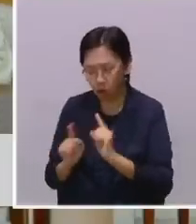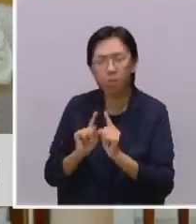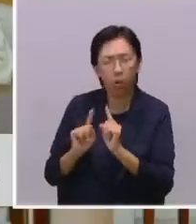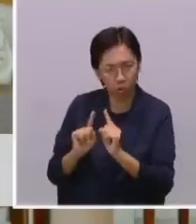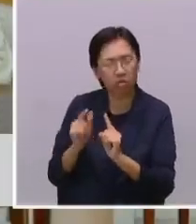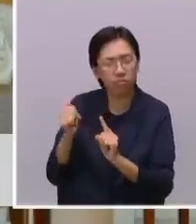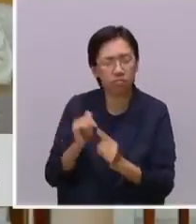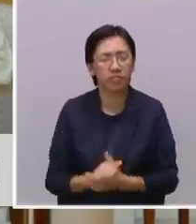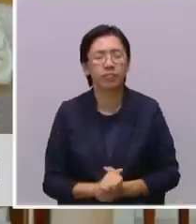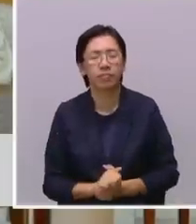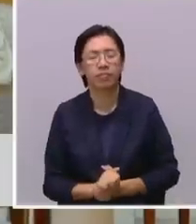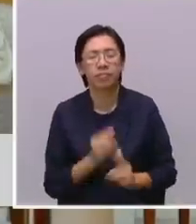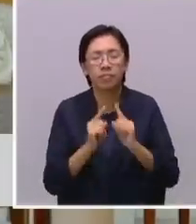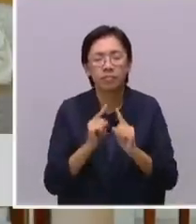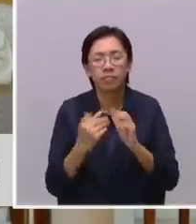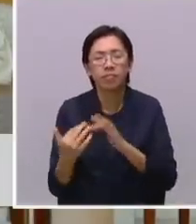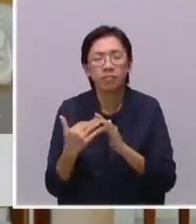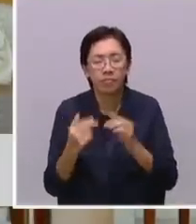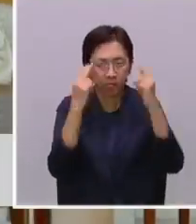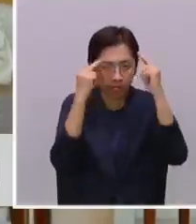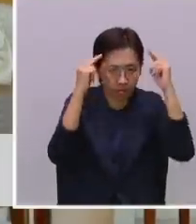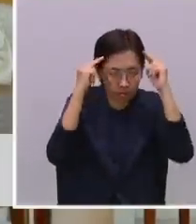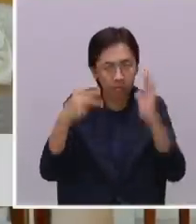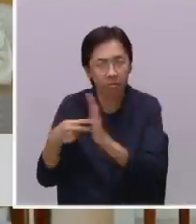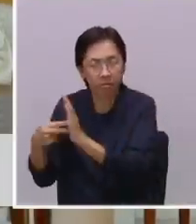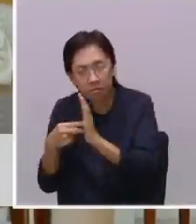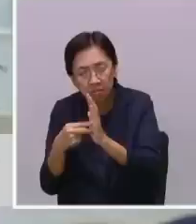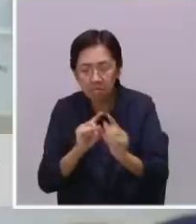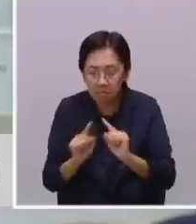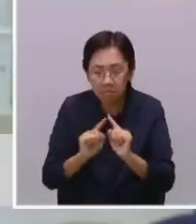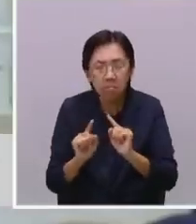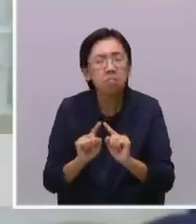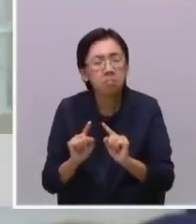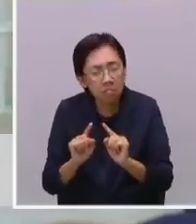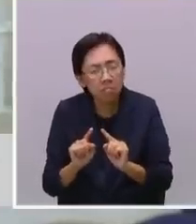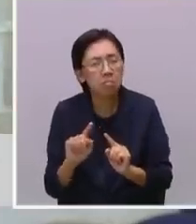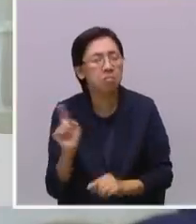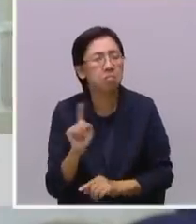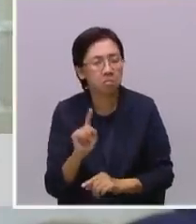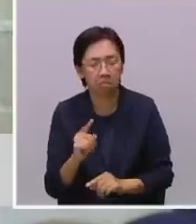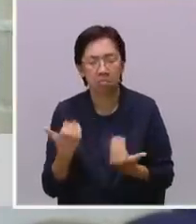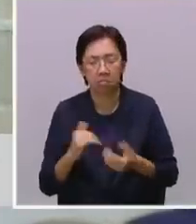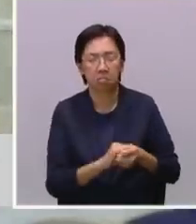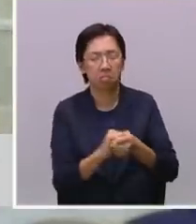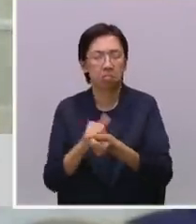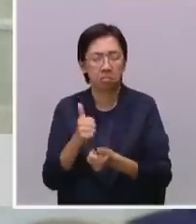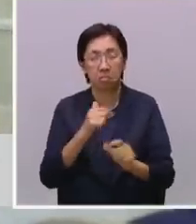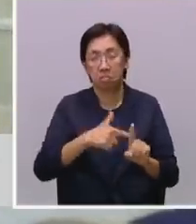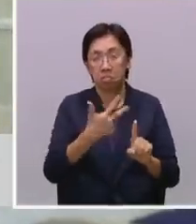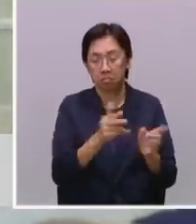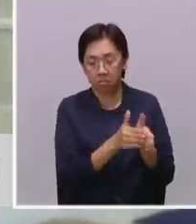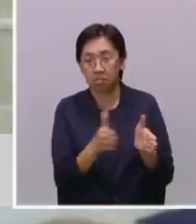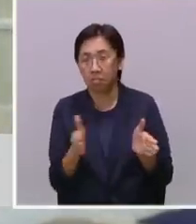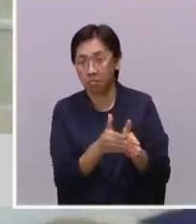ทานี้การติดต่อสื่อสารกันระหว่างเจ้าหน้าที่ซาอุดิอาระเบียกับซีเรียนั้นมันมีโมเมนตัมมีแรงผลักดันมากขึ้นนะคะหลังเดือนมีนาคมที่ผ่าน